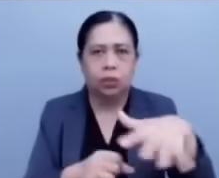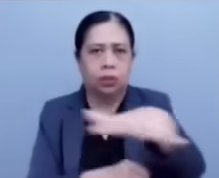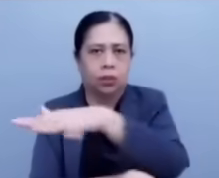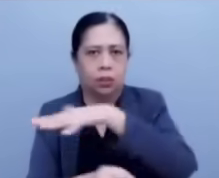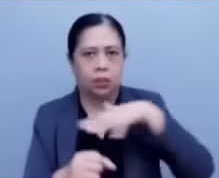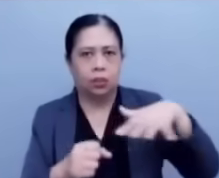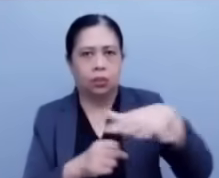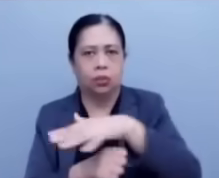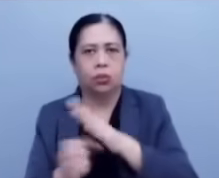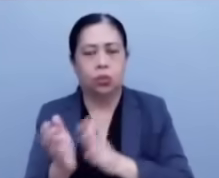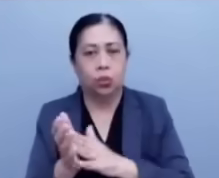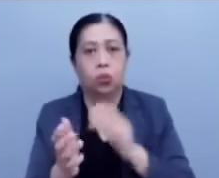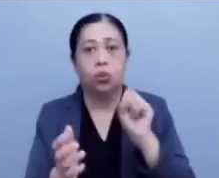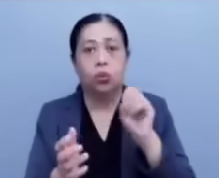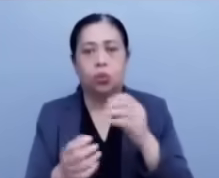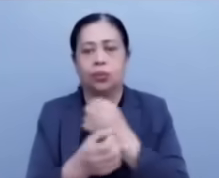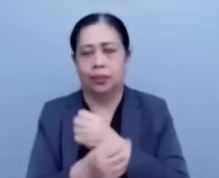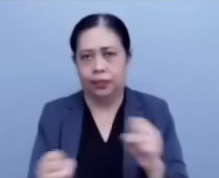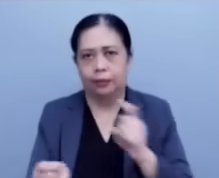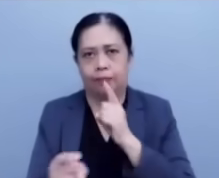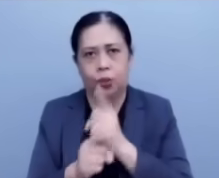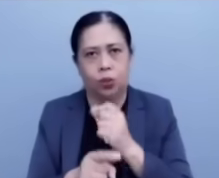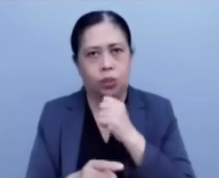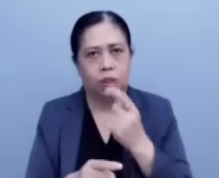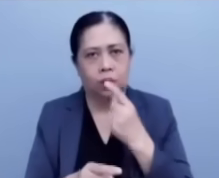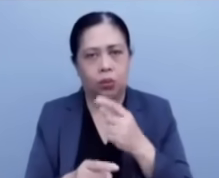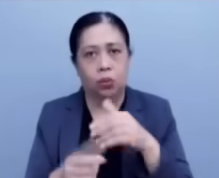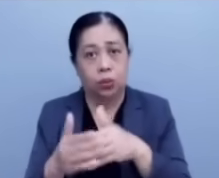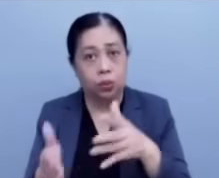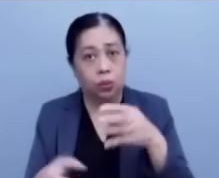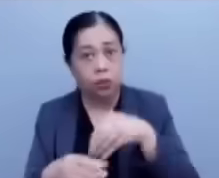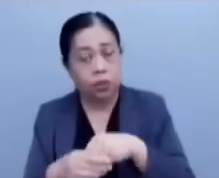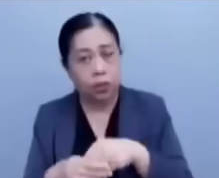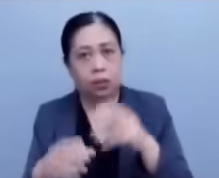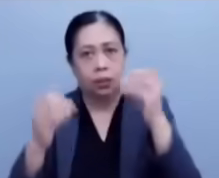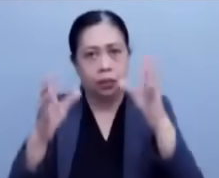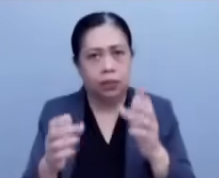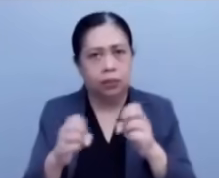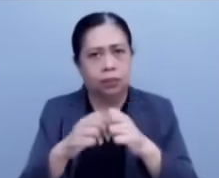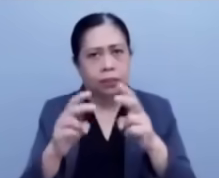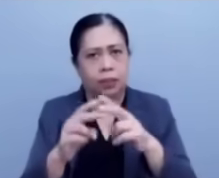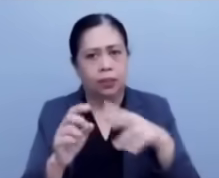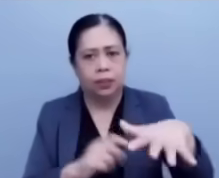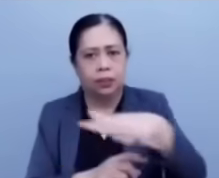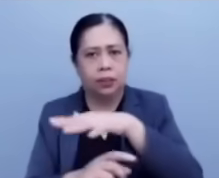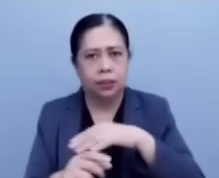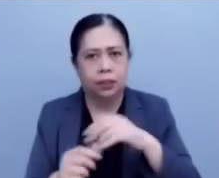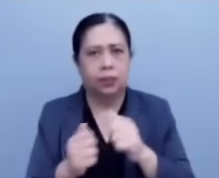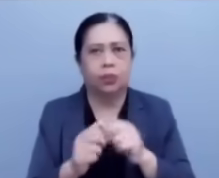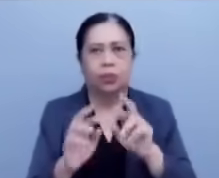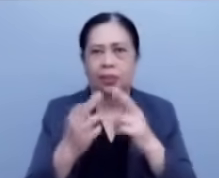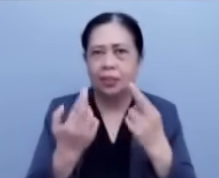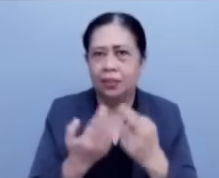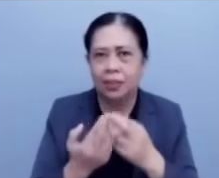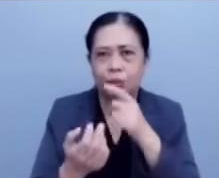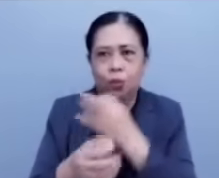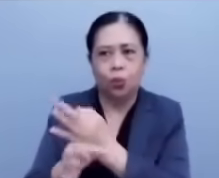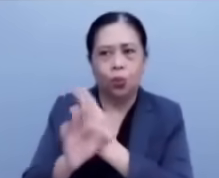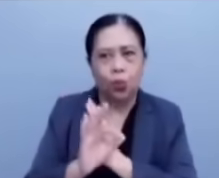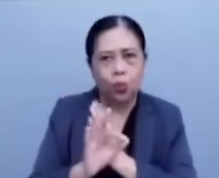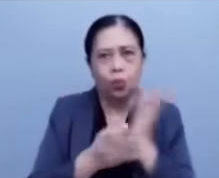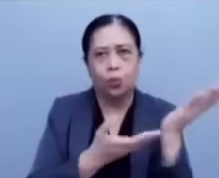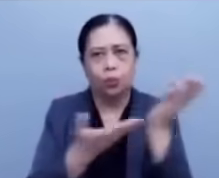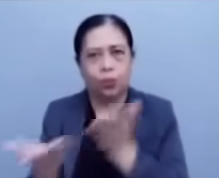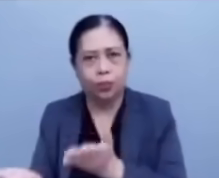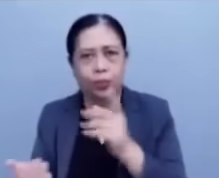para maging ligtas din po hindi lamang yung ating mga estudyante at mga guro, pati na rin po yung mga kaanak po na susundo at maghahatid po sa